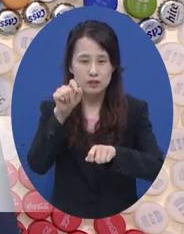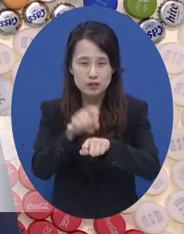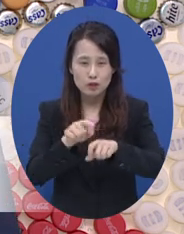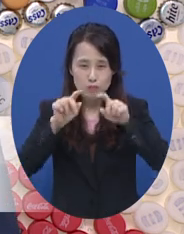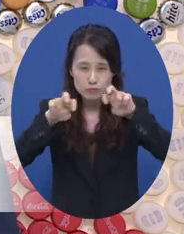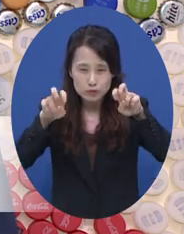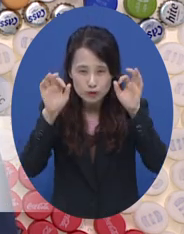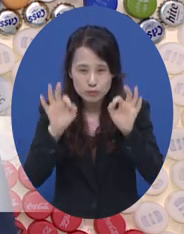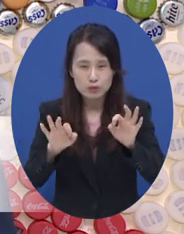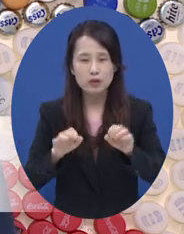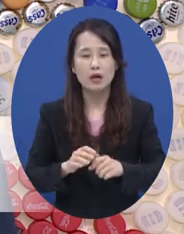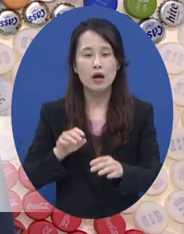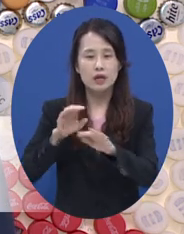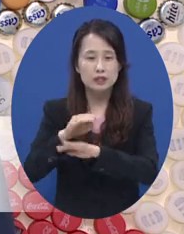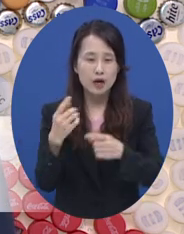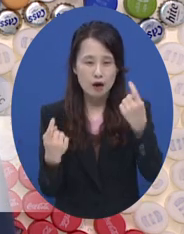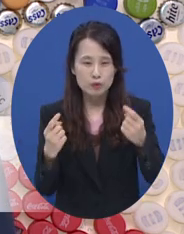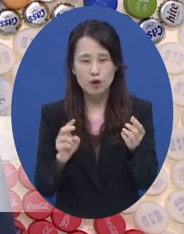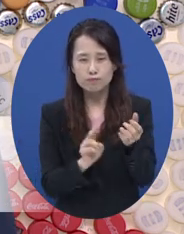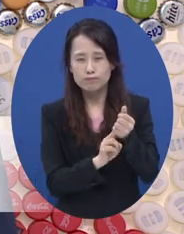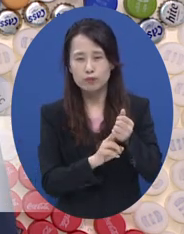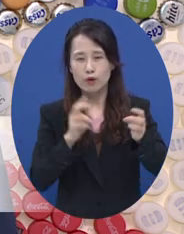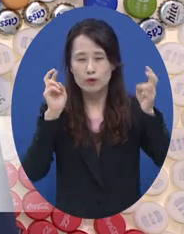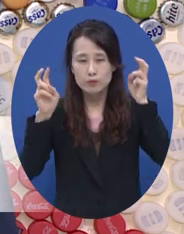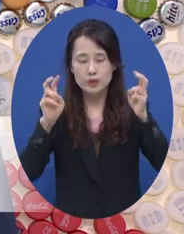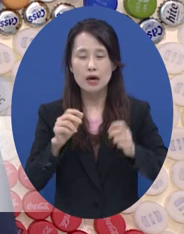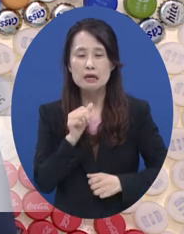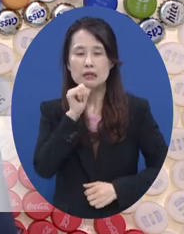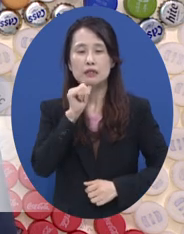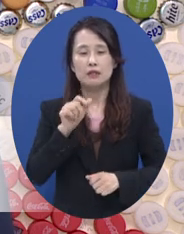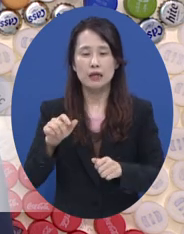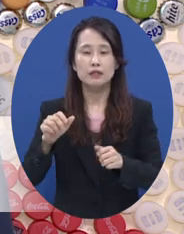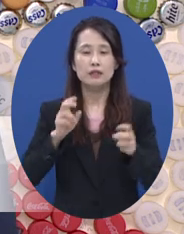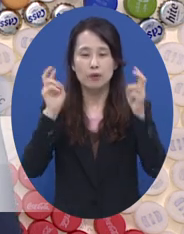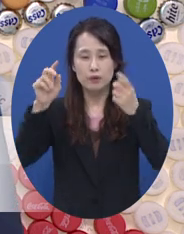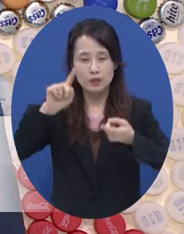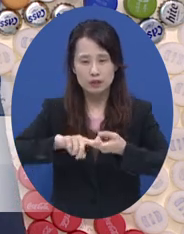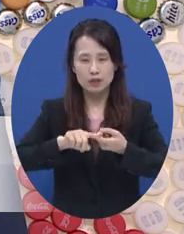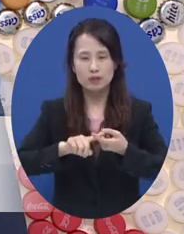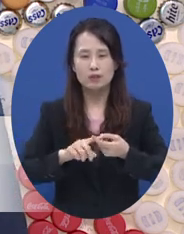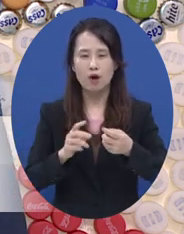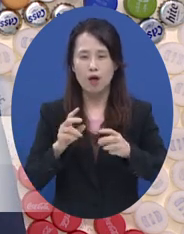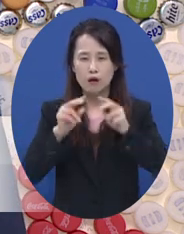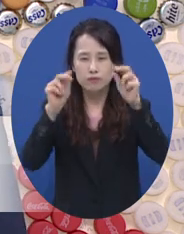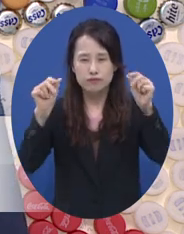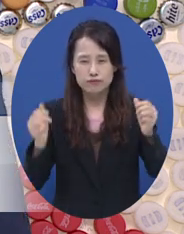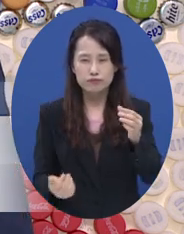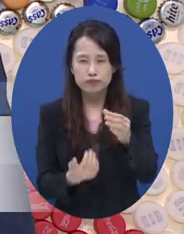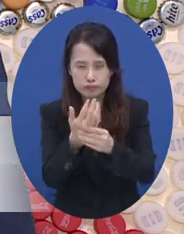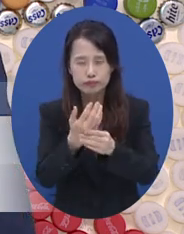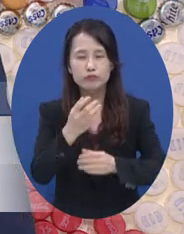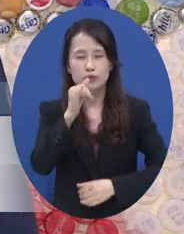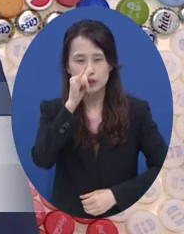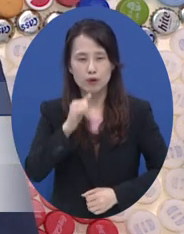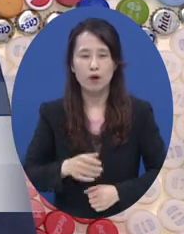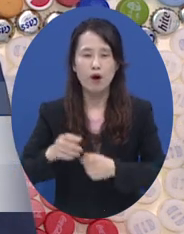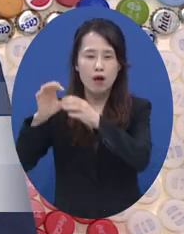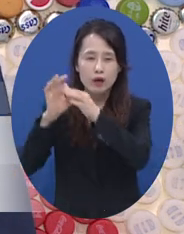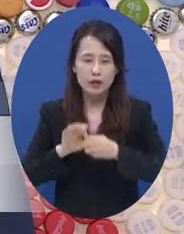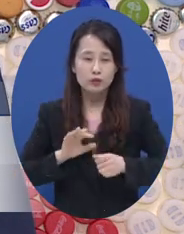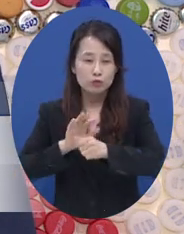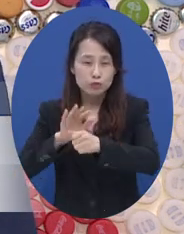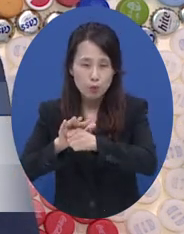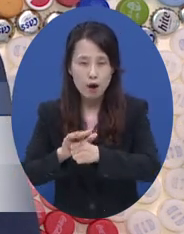분석해보니까 실질적으로 차량보다는 숨어있는 사업장, 특히 영세 사업장에서 많은 미세먼지가 나오고 있었고